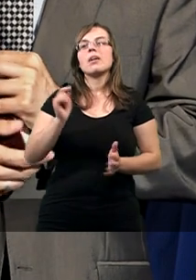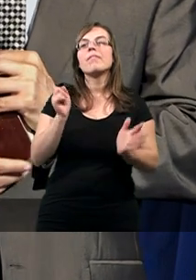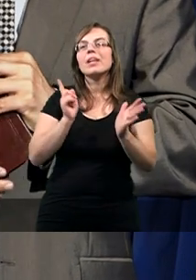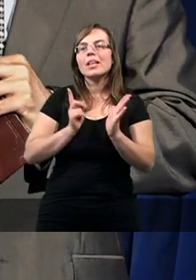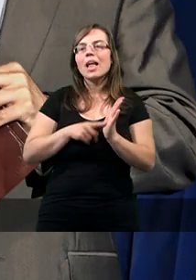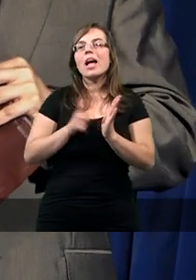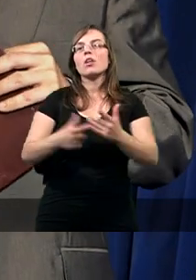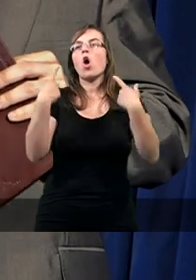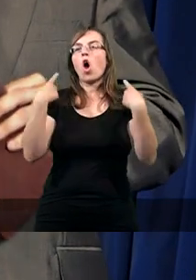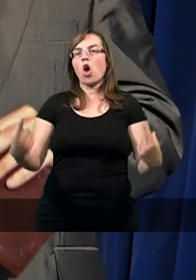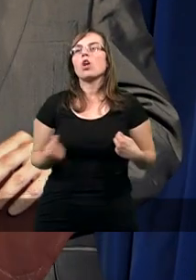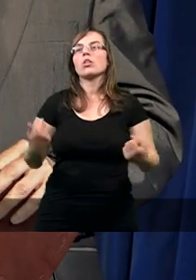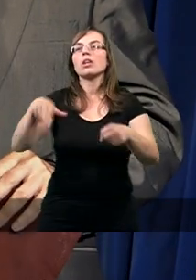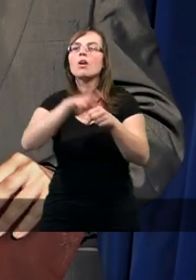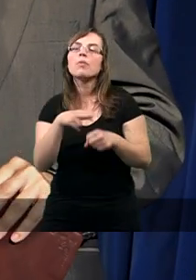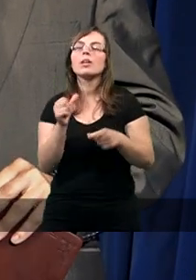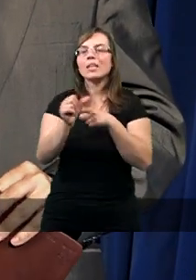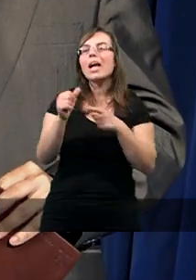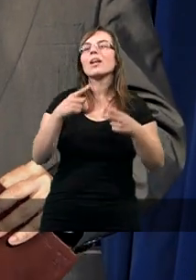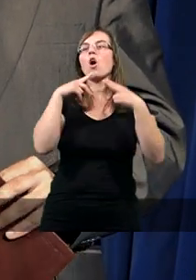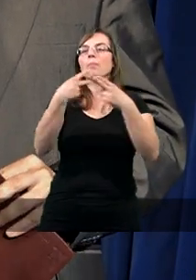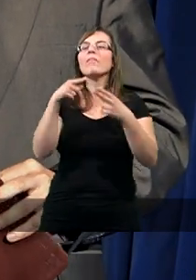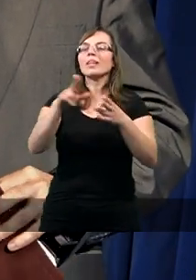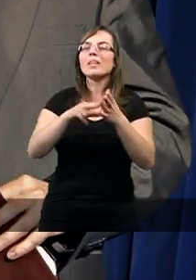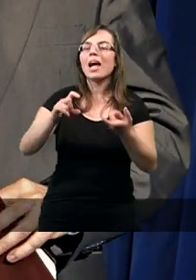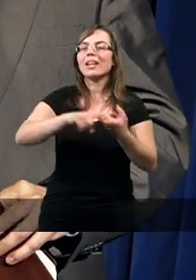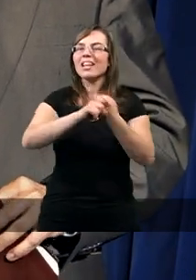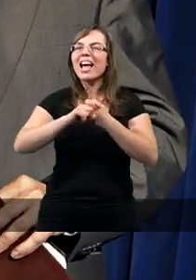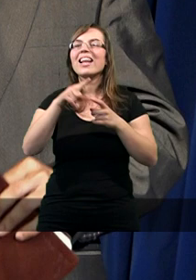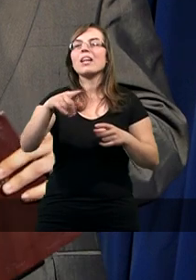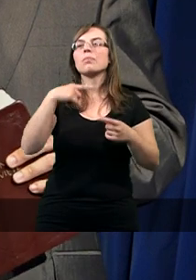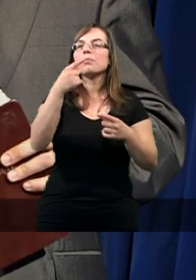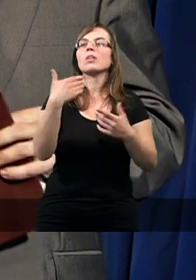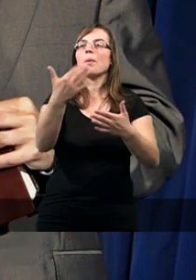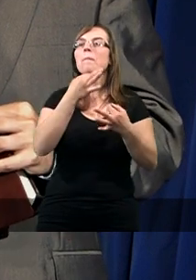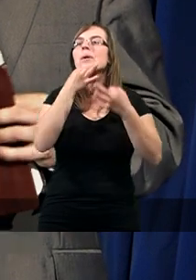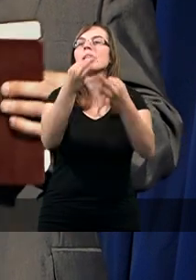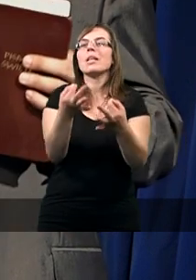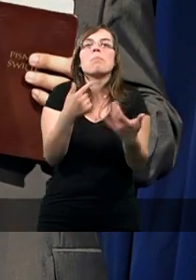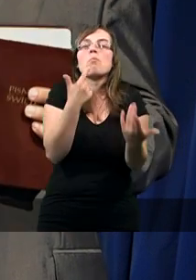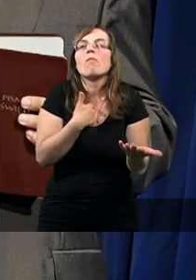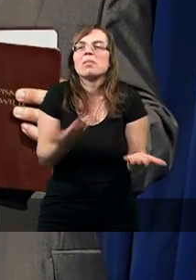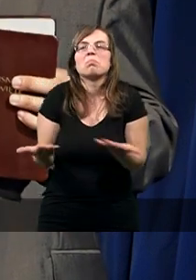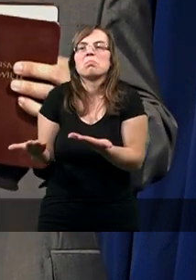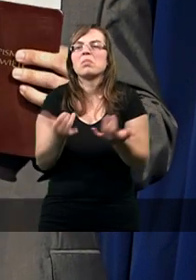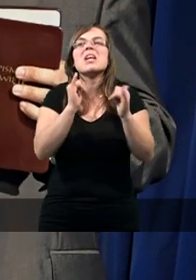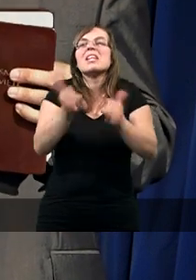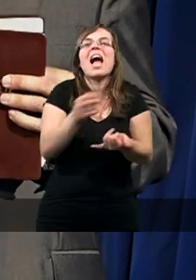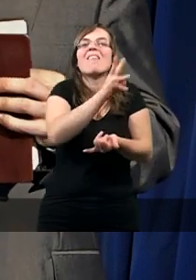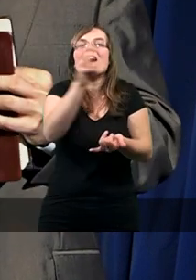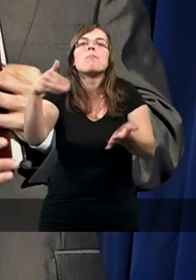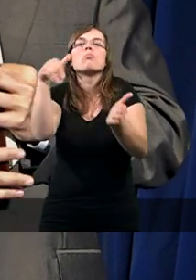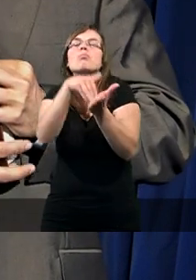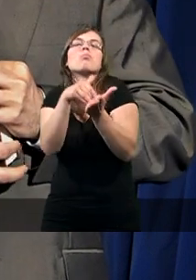I wtedy osoba, która jest odpowiednikiem naszego przewodniczącego diecezji, zadała takie pytanie. Powiedzcie mi, jakiego